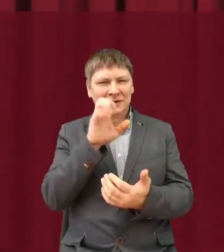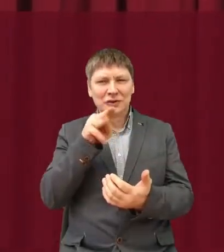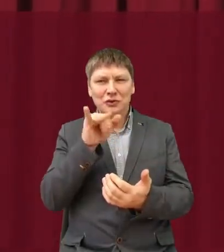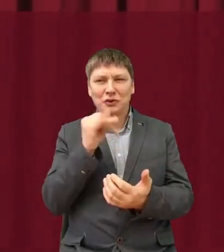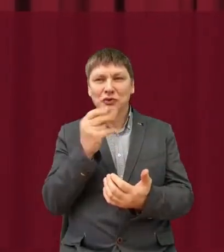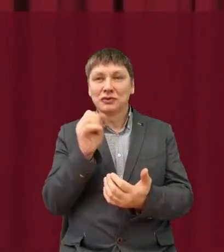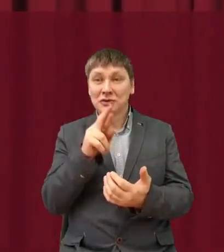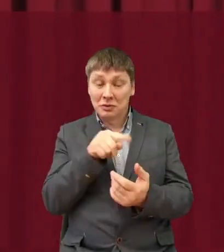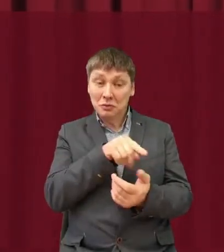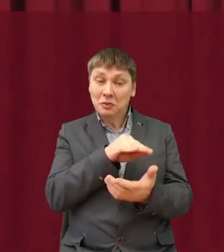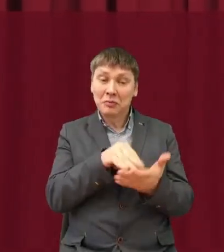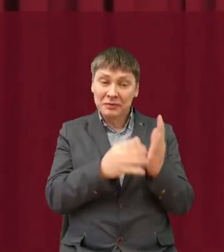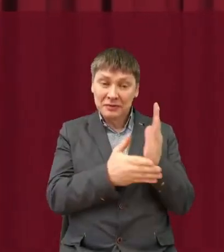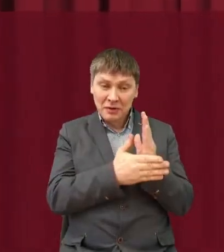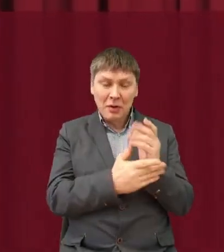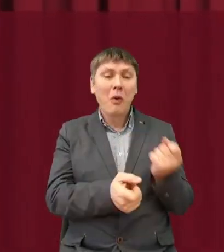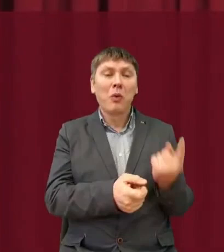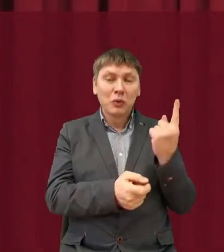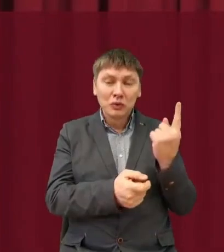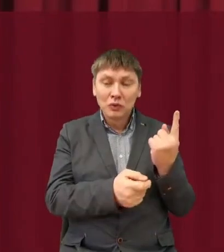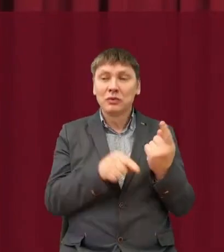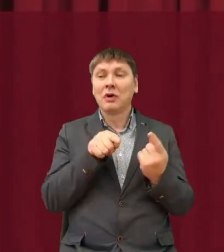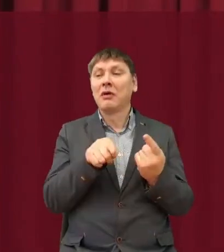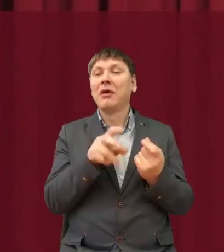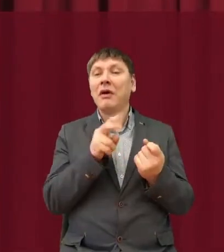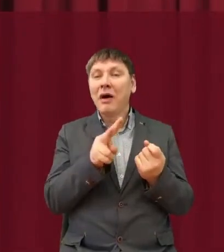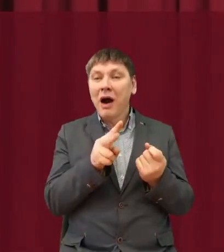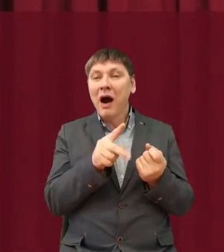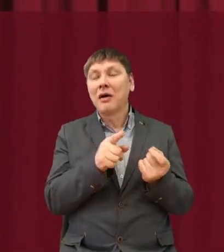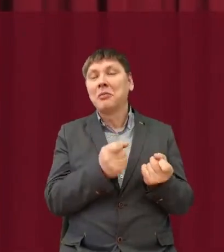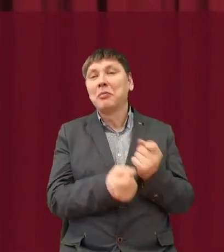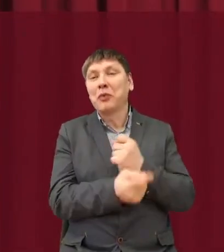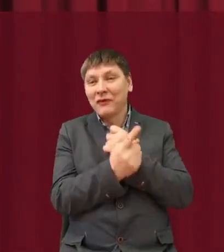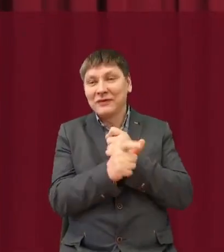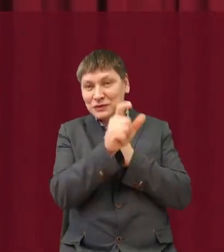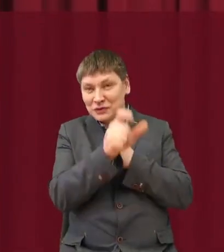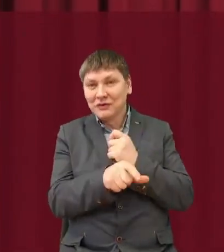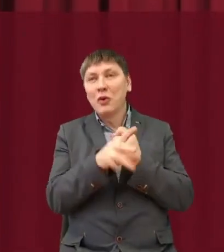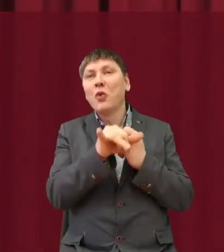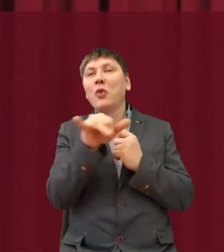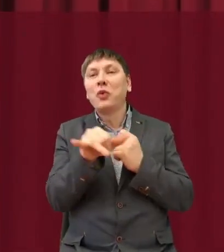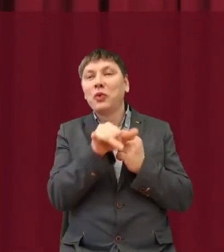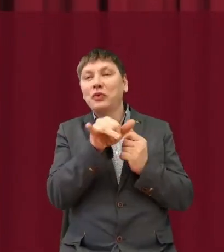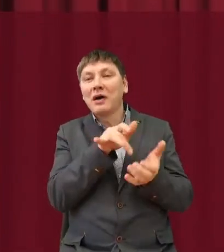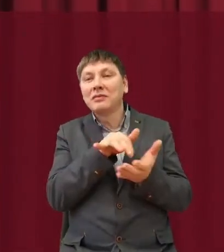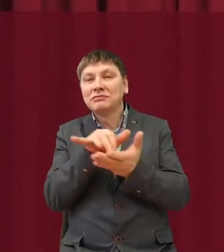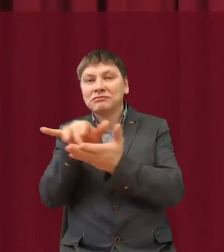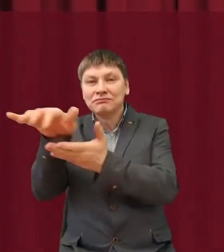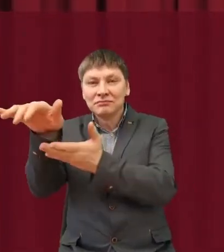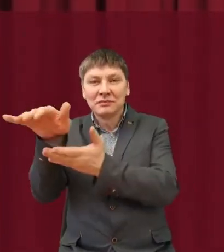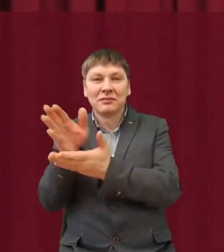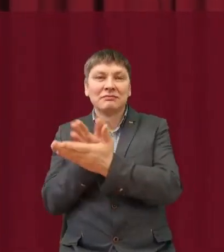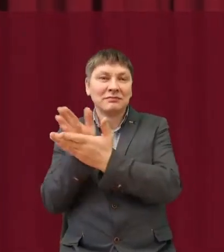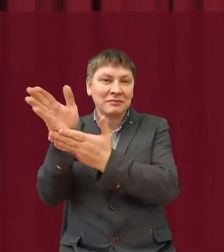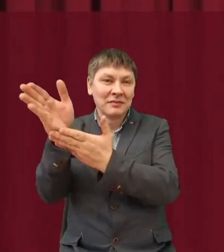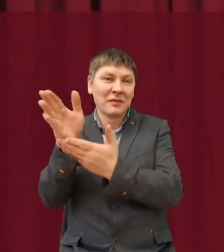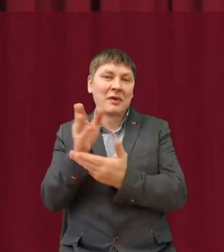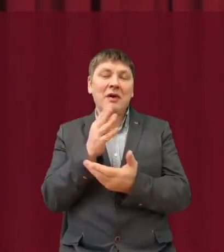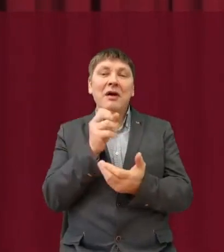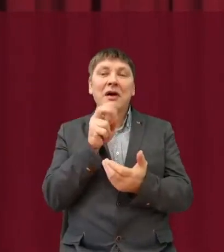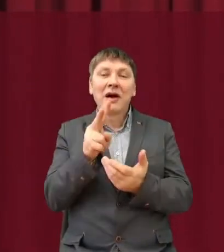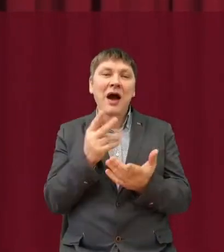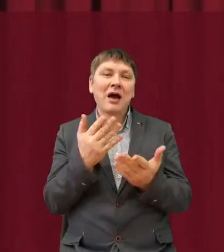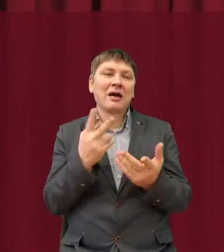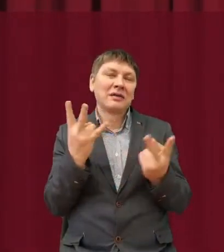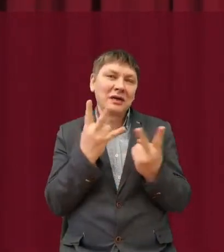как мы появились И куда мы движемся Библия говорит о том как строить взаимоотношения Как